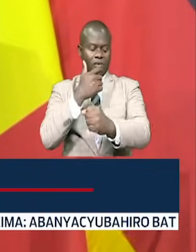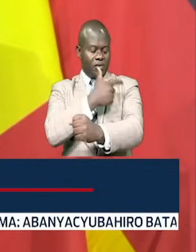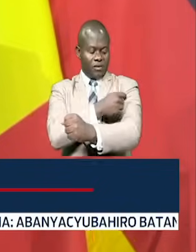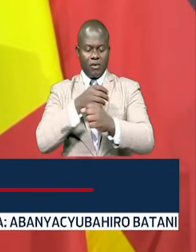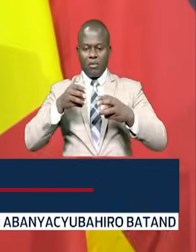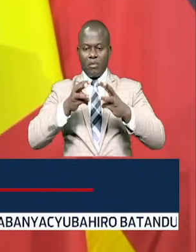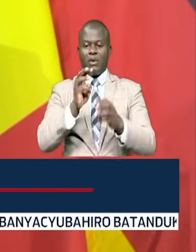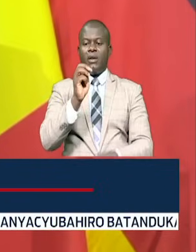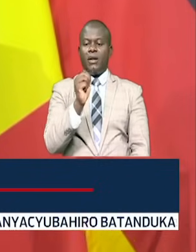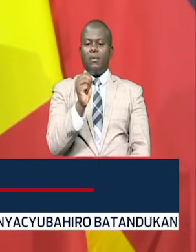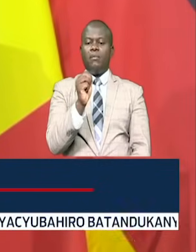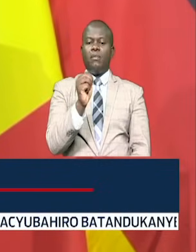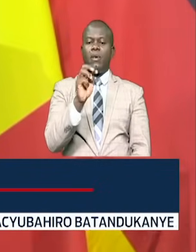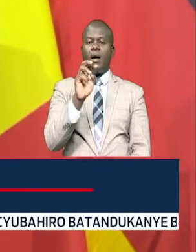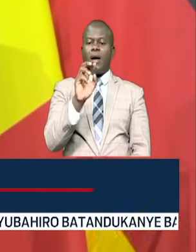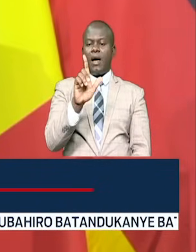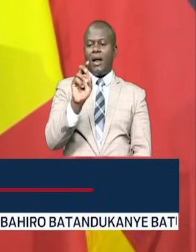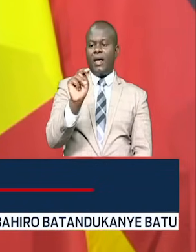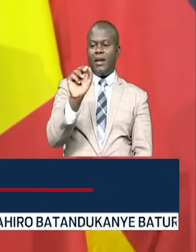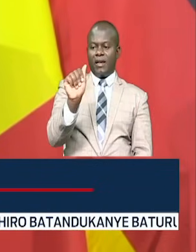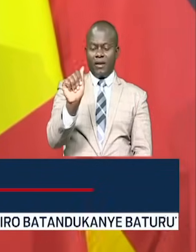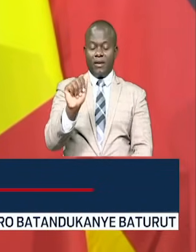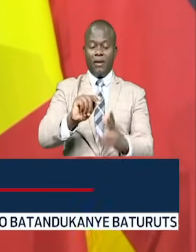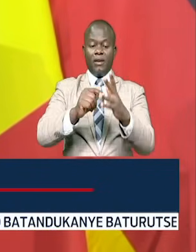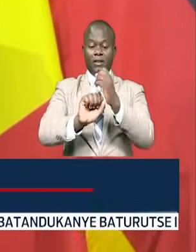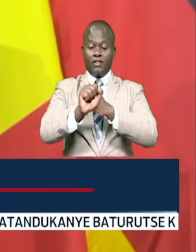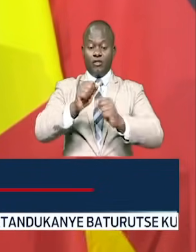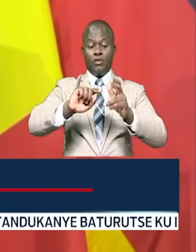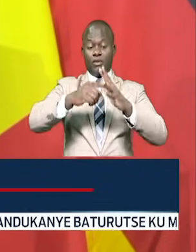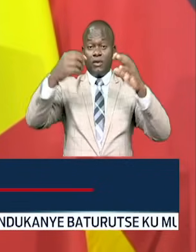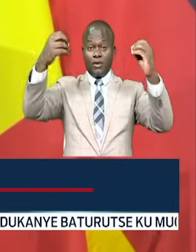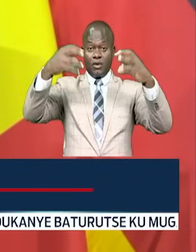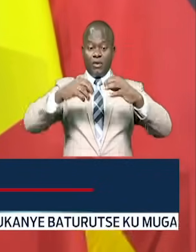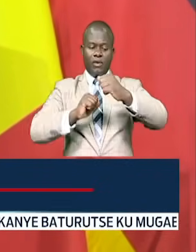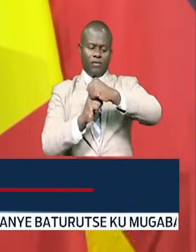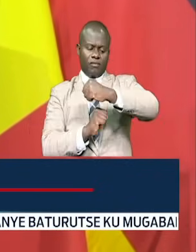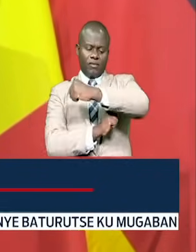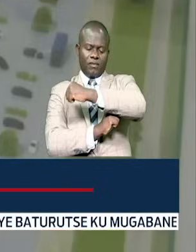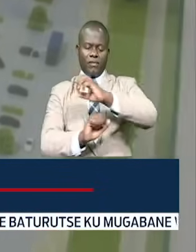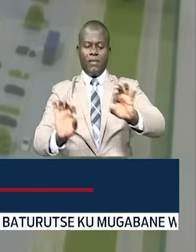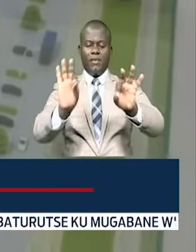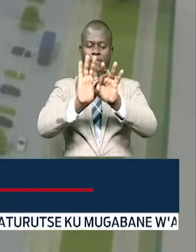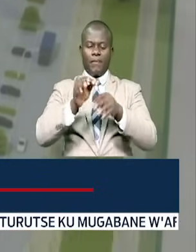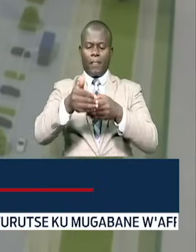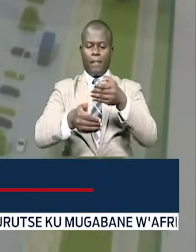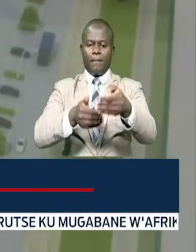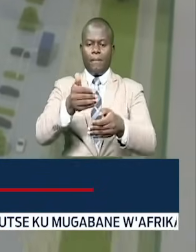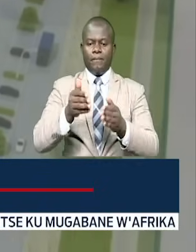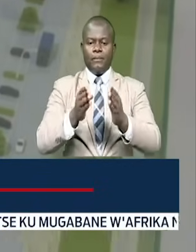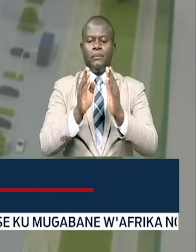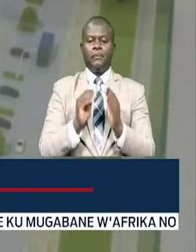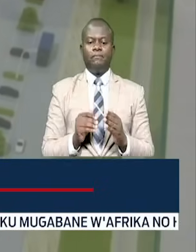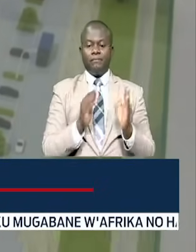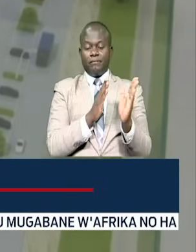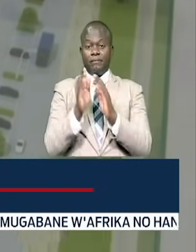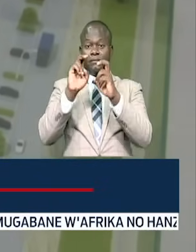bwa mRNA. Iki gikorwa cyo kurutangiza ku mugaragaro ni urufatiro rw'ingenzi muri uru rugendo. Biteganyijwe ko uru